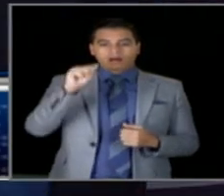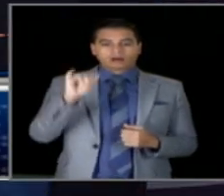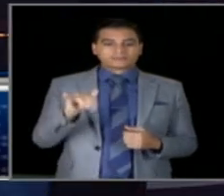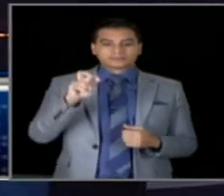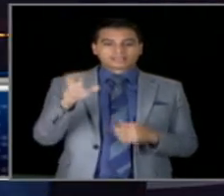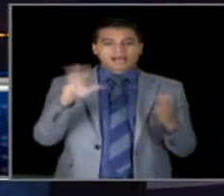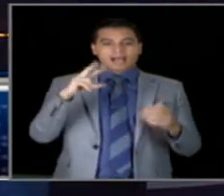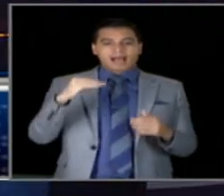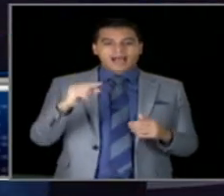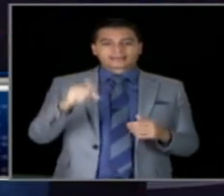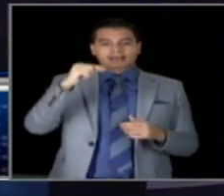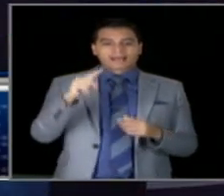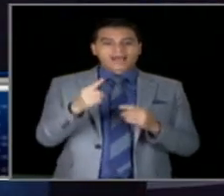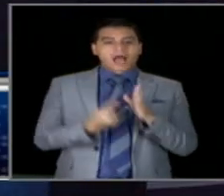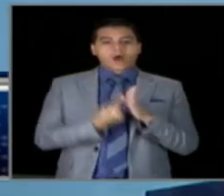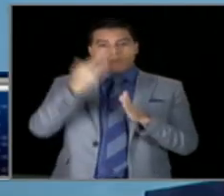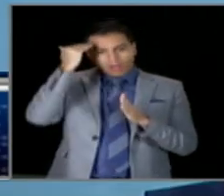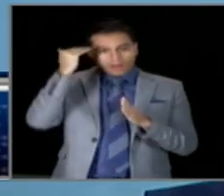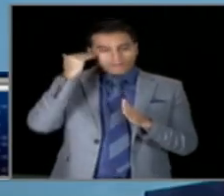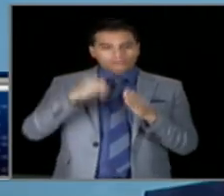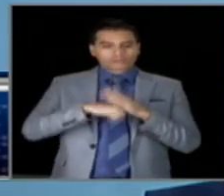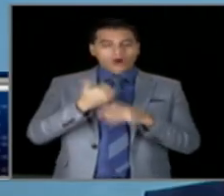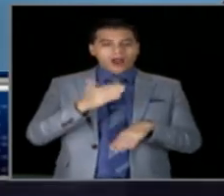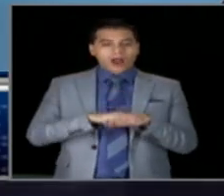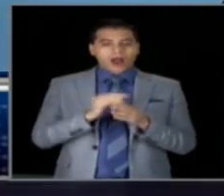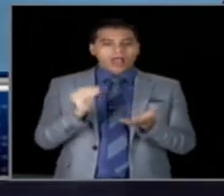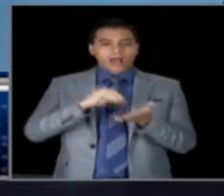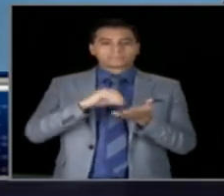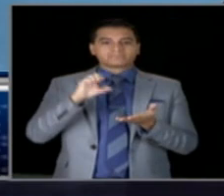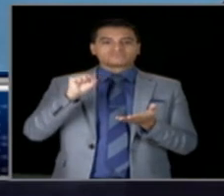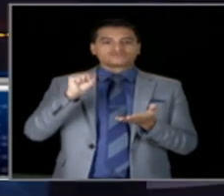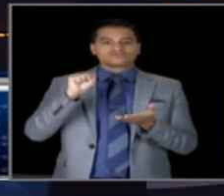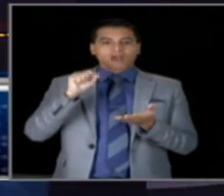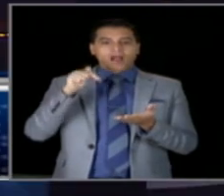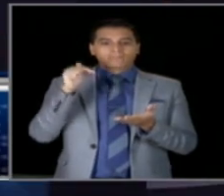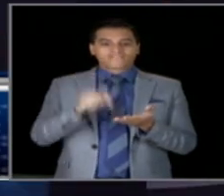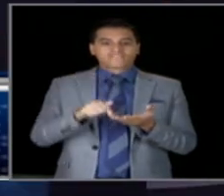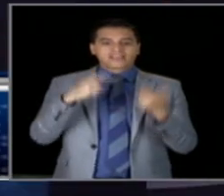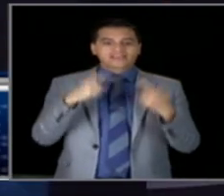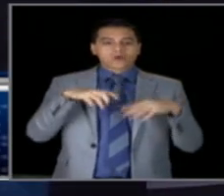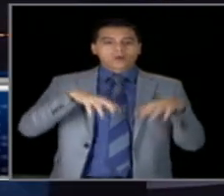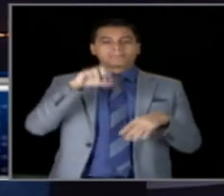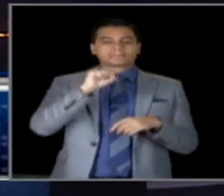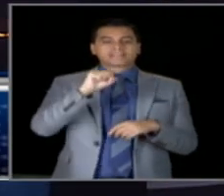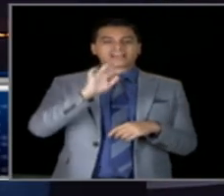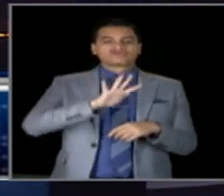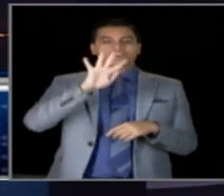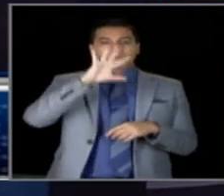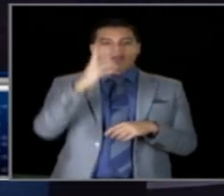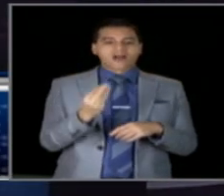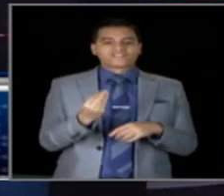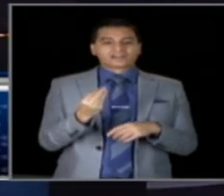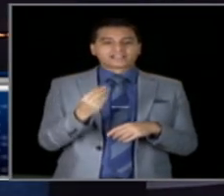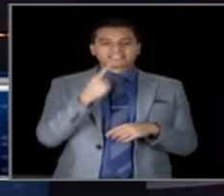راضية الحداد هي أول امرأة تحصل على عضوية البرلمان بإحدى دول شمال